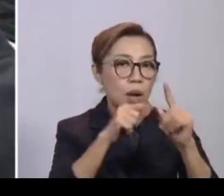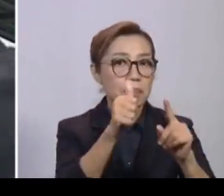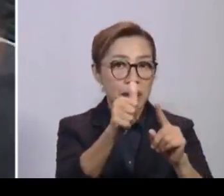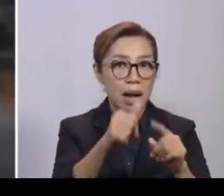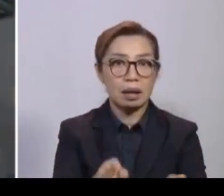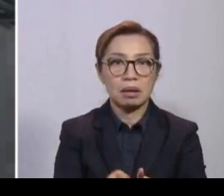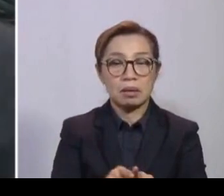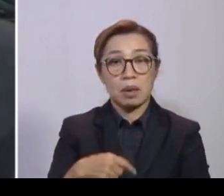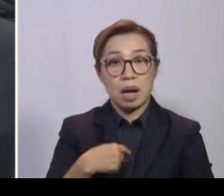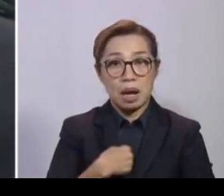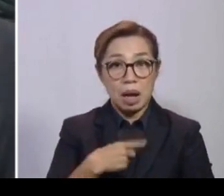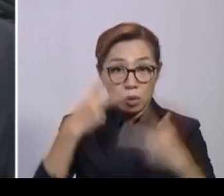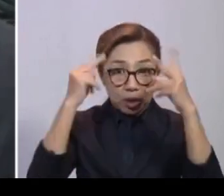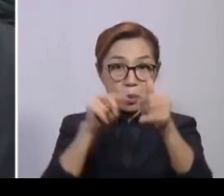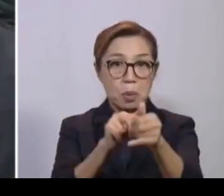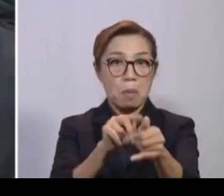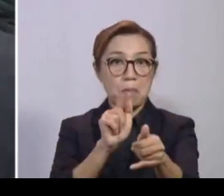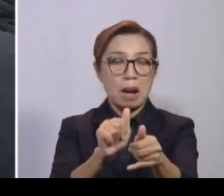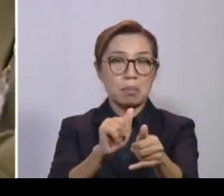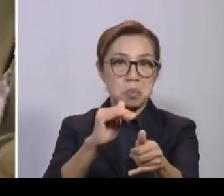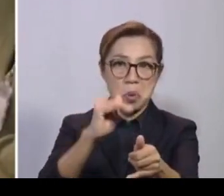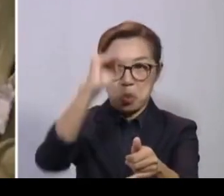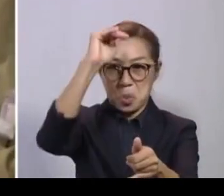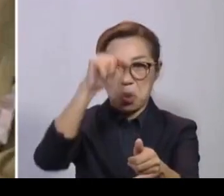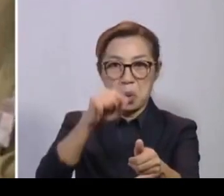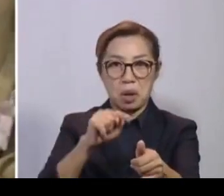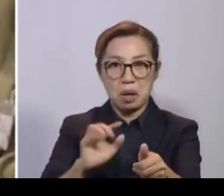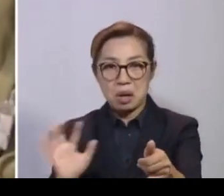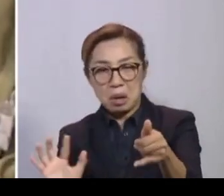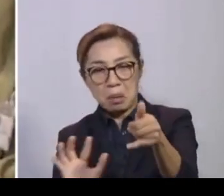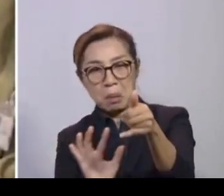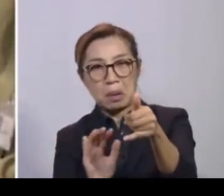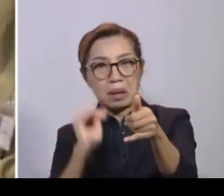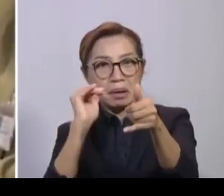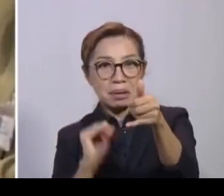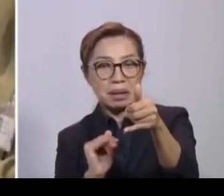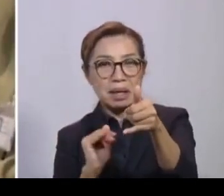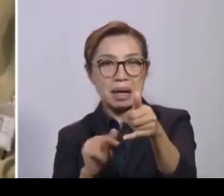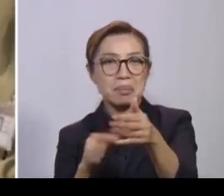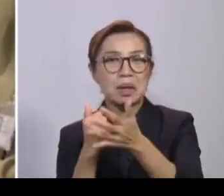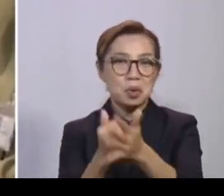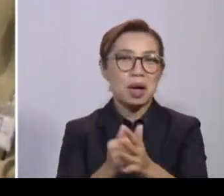ตั้งองครักษ์เพราะว่านายกเนี่ยสูงมากอยู่แล้วพวกเราส่วนสูงไม่ถึงนะอาจจะปวดคอได้ค่ะ